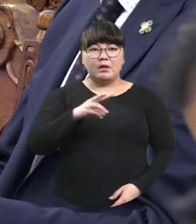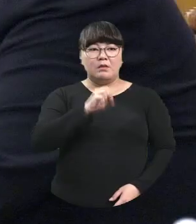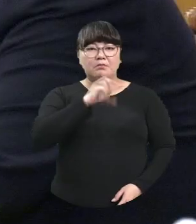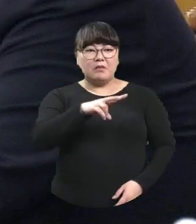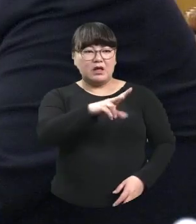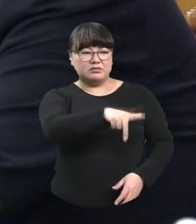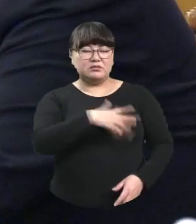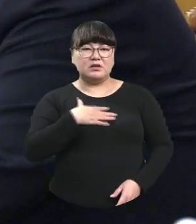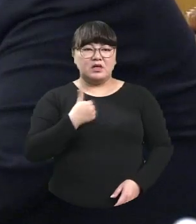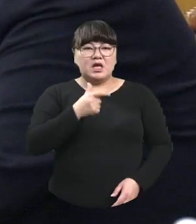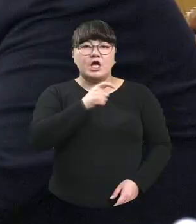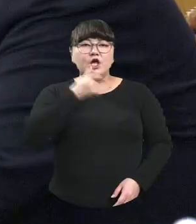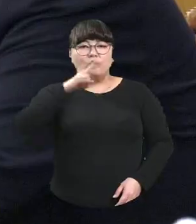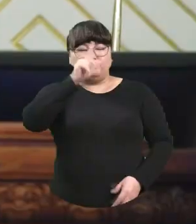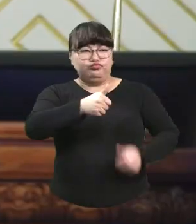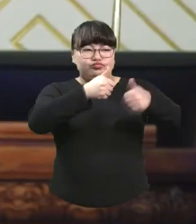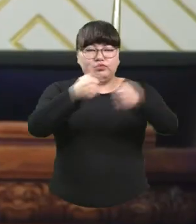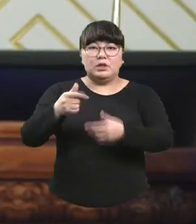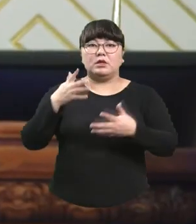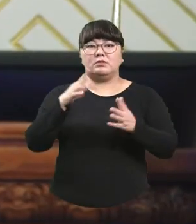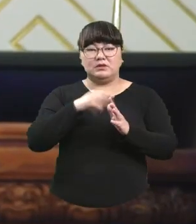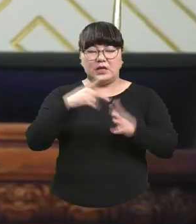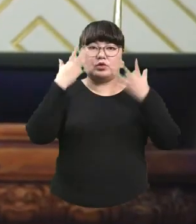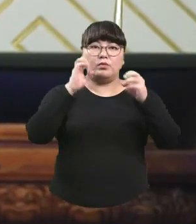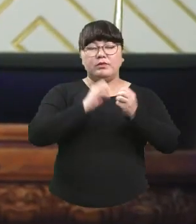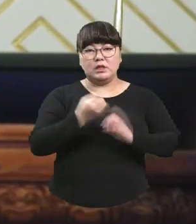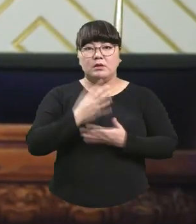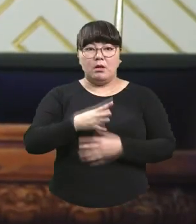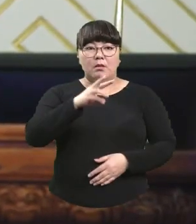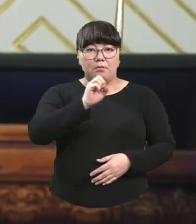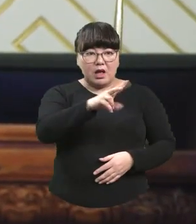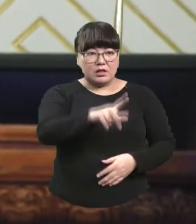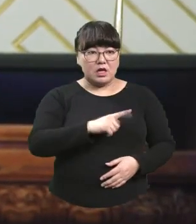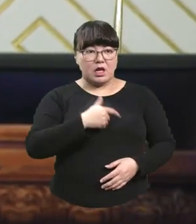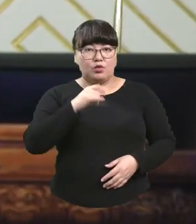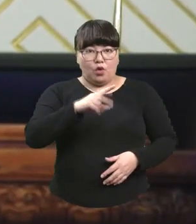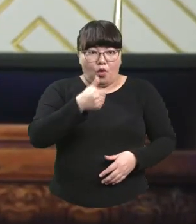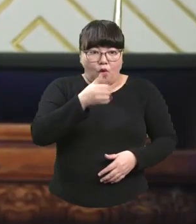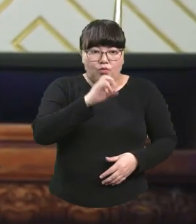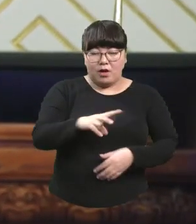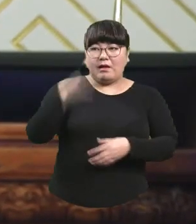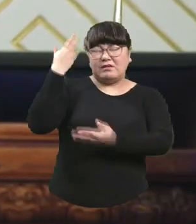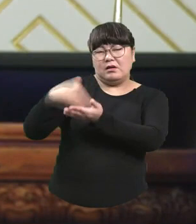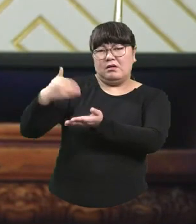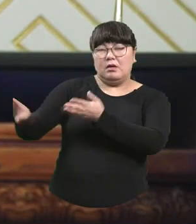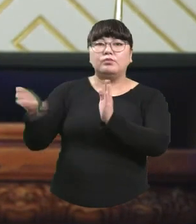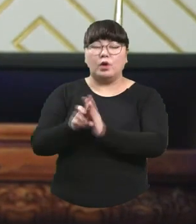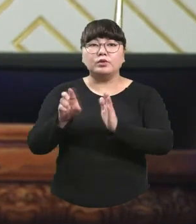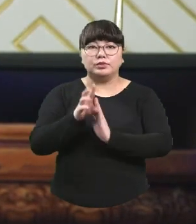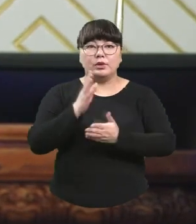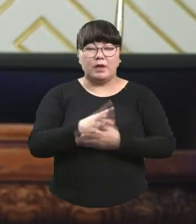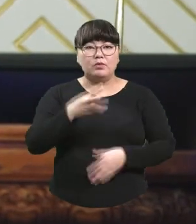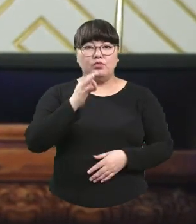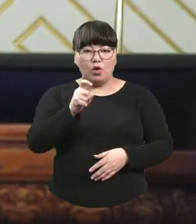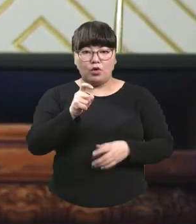малыг эрэлжүүлэх асуудал нэгдсэн зохион байгуулалтанд орно. Мал эрүүл бол энийгээ экспортлох ажил нэгдсэн зохион байгуулалтанд орно. Энэ